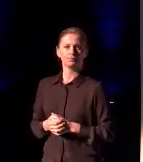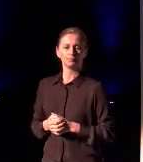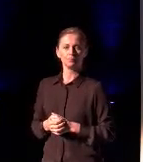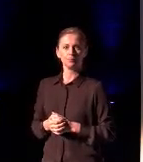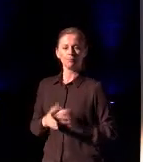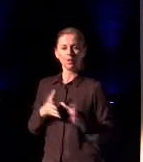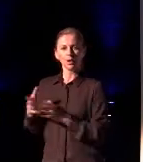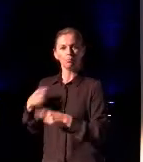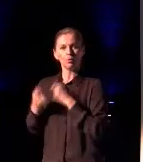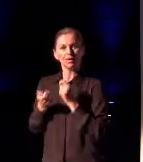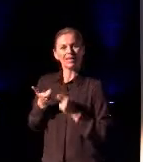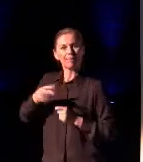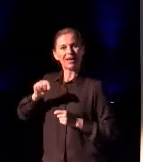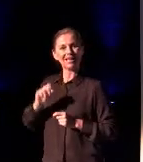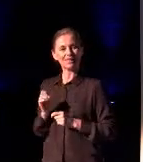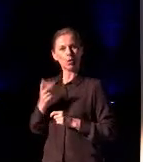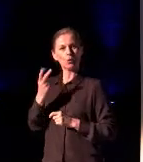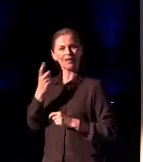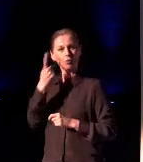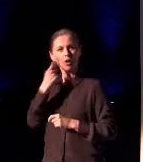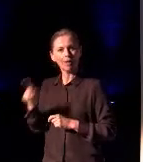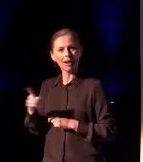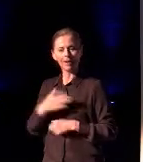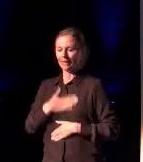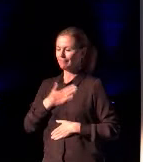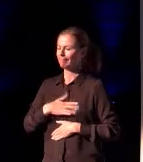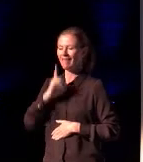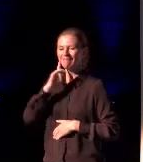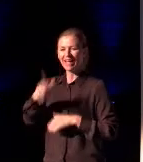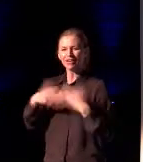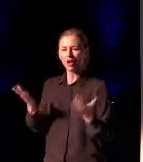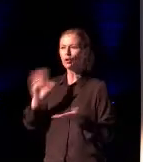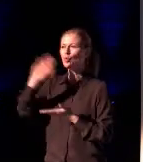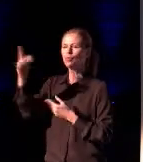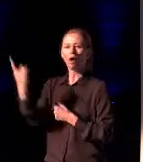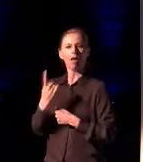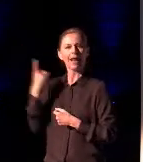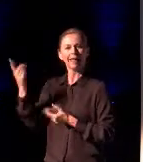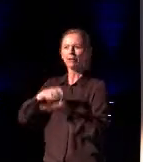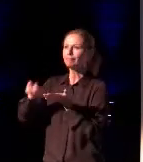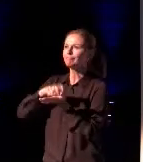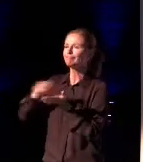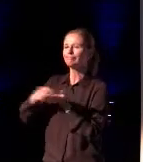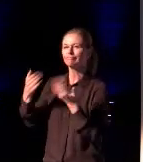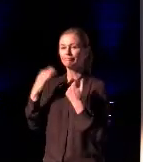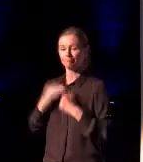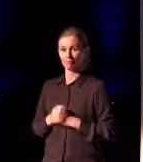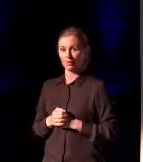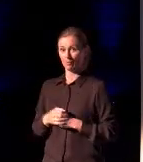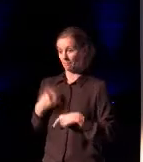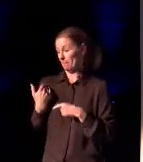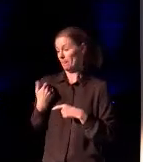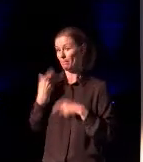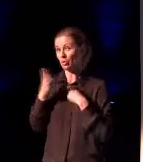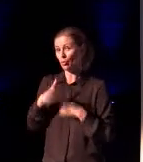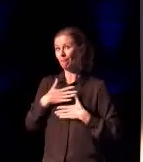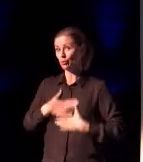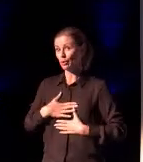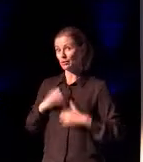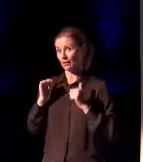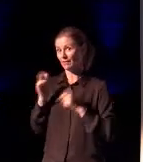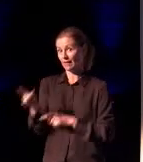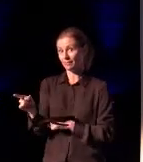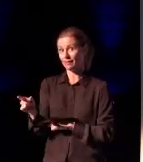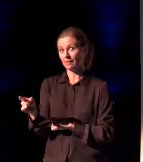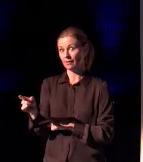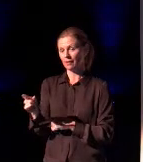Brukere av GPS 81 år gleder seg til å gå ut alene hver dag. Det ekstremt viktig, og vi har snakket mye om fysisk aktivitet her i dag, det